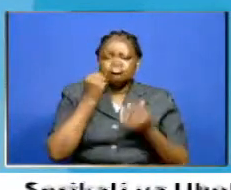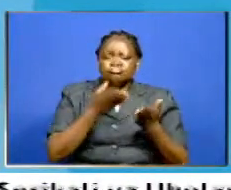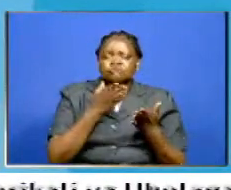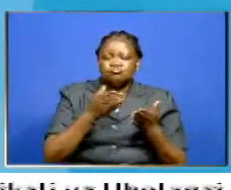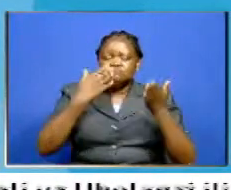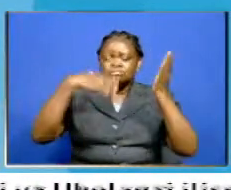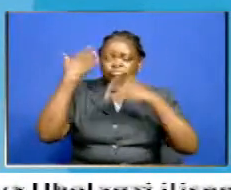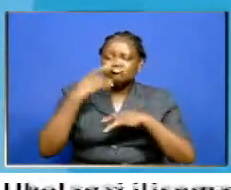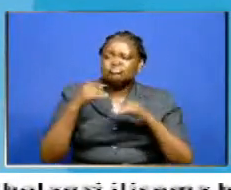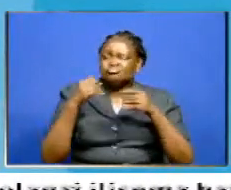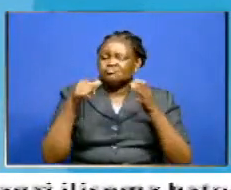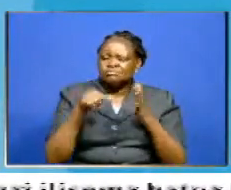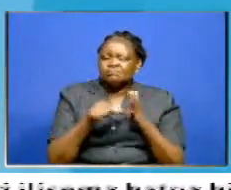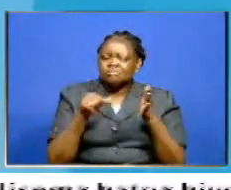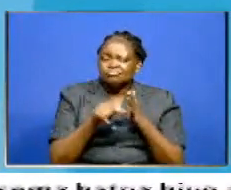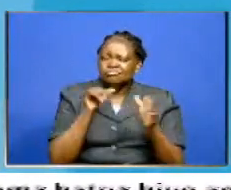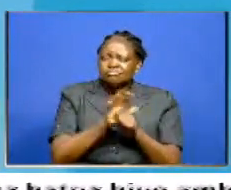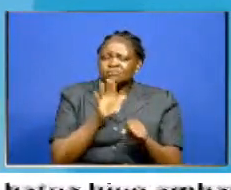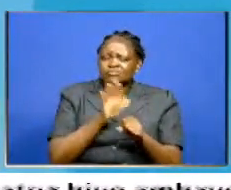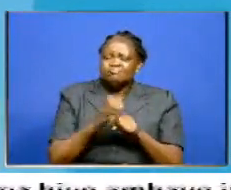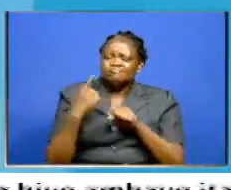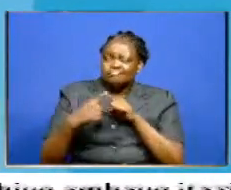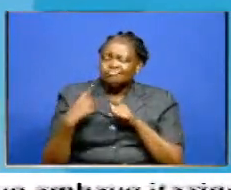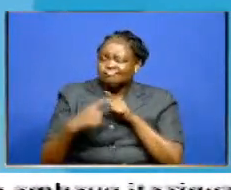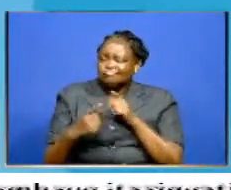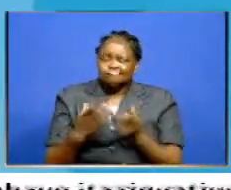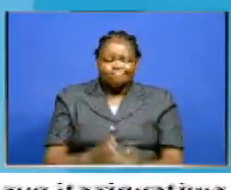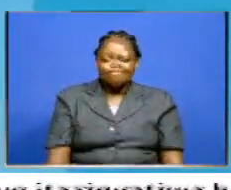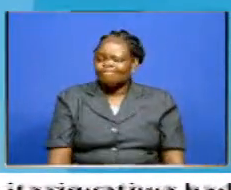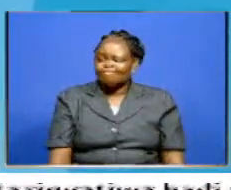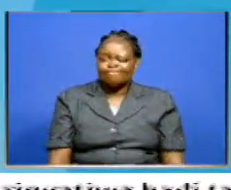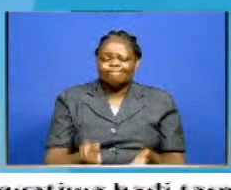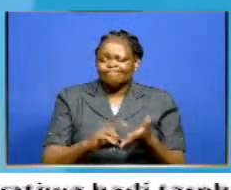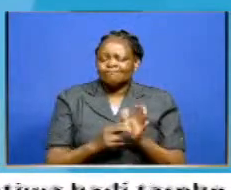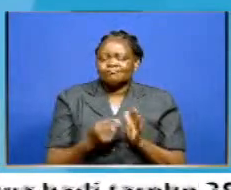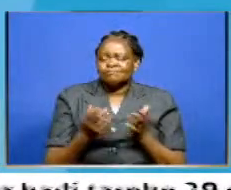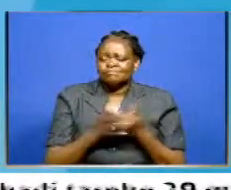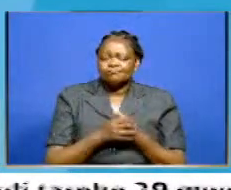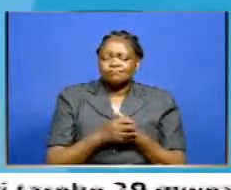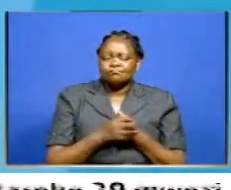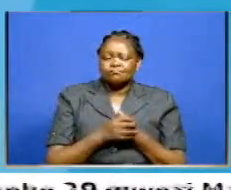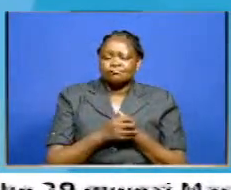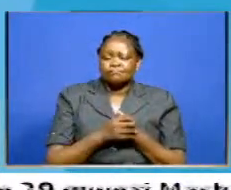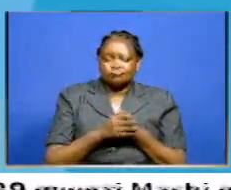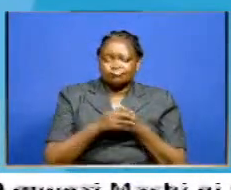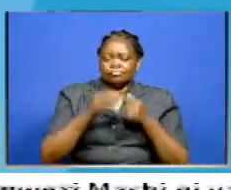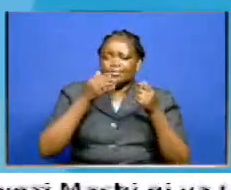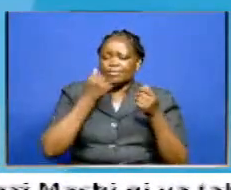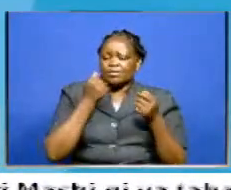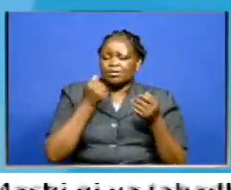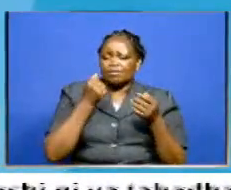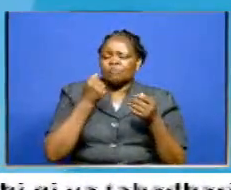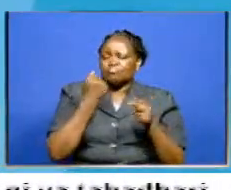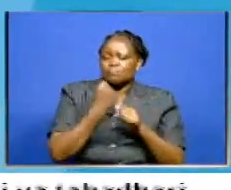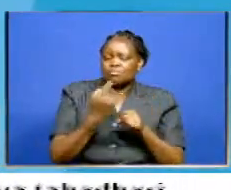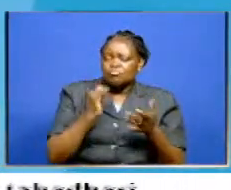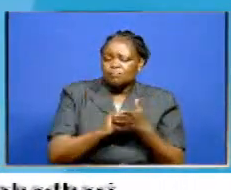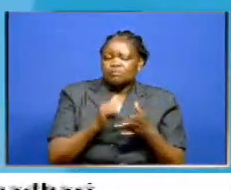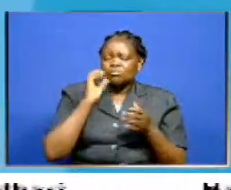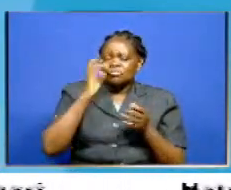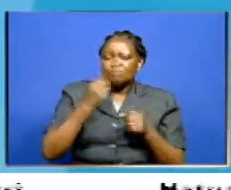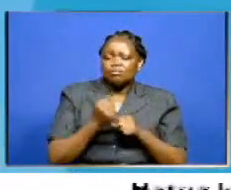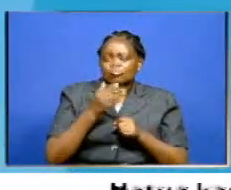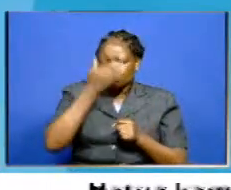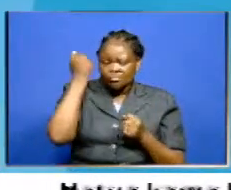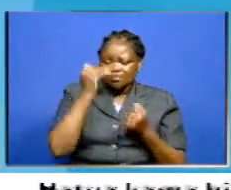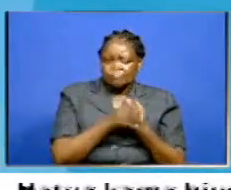shida ambazo wanapitia zinaweza hata kumfunga macho asiweze kufikiria hizo mbinu ambazo mnasema. Kwa